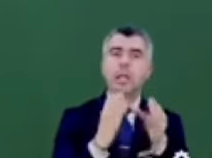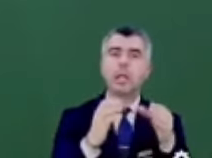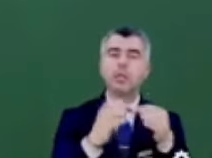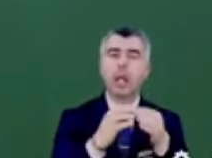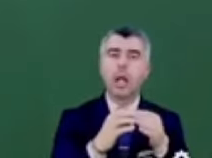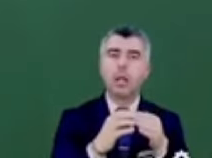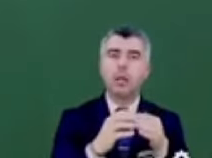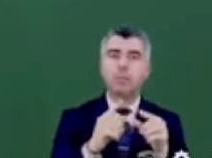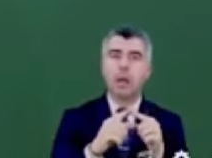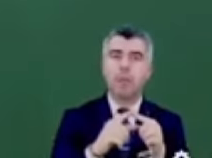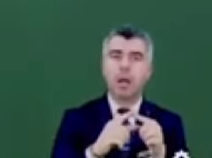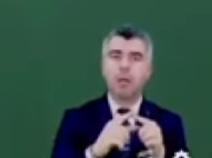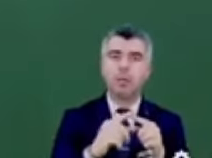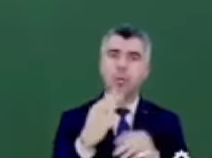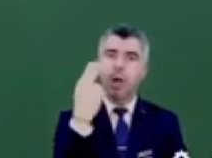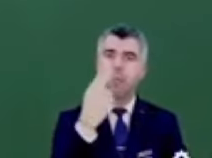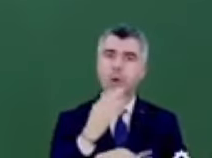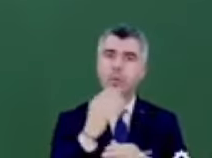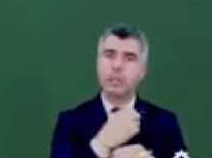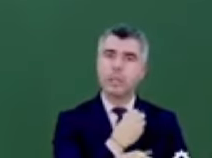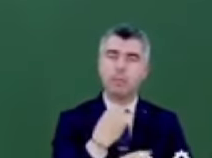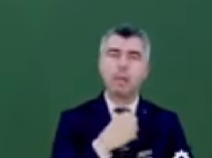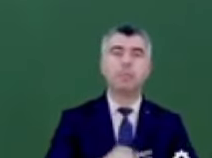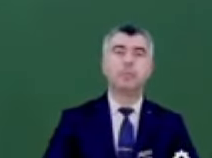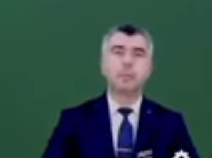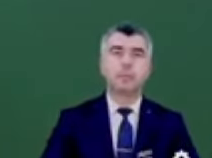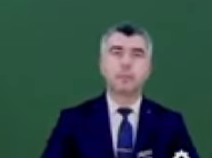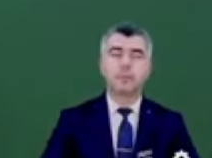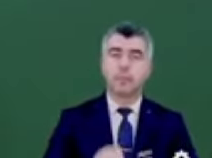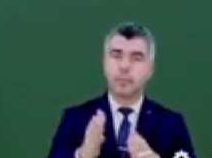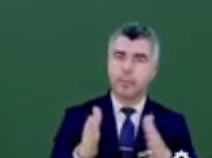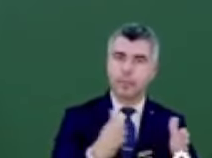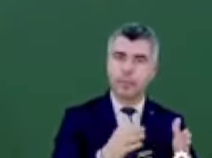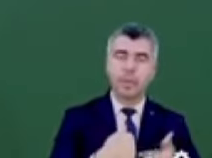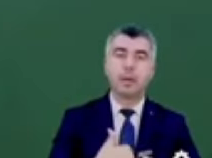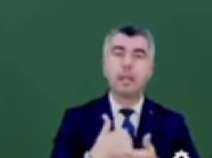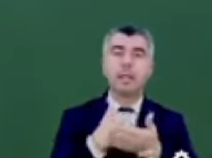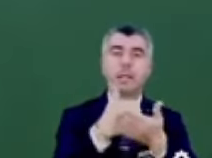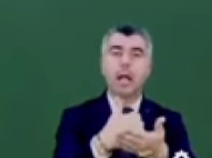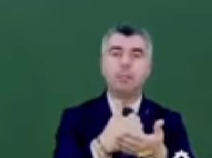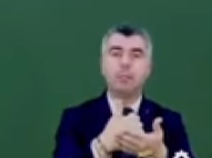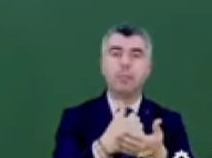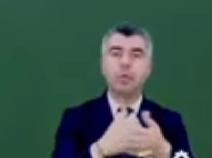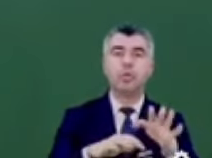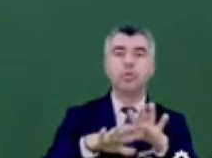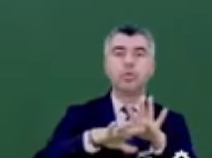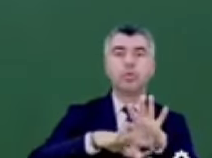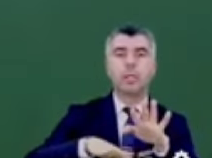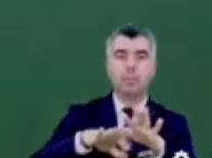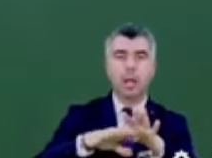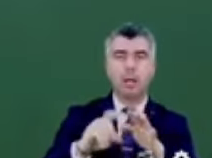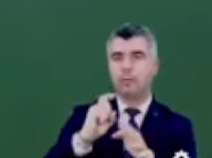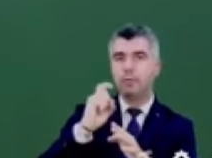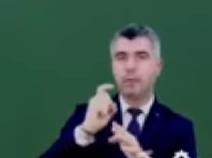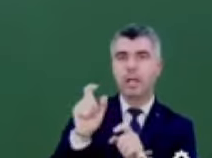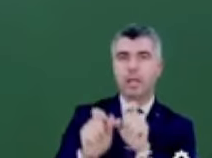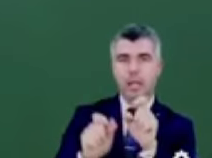المختصه بهذا الموضوع الدعم الاجتماعي الدعم